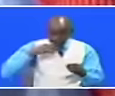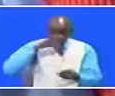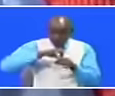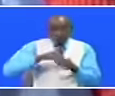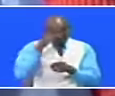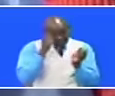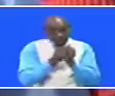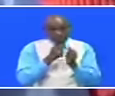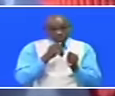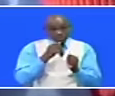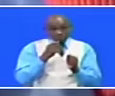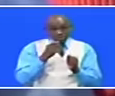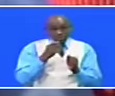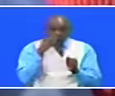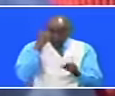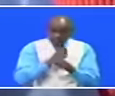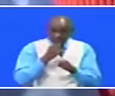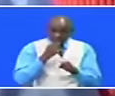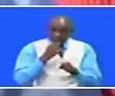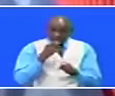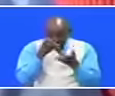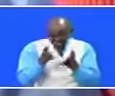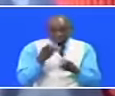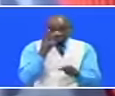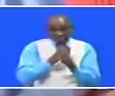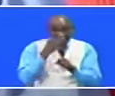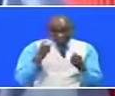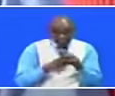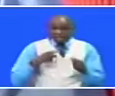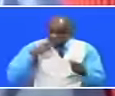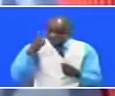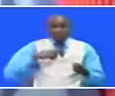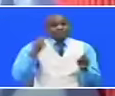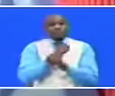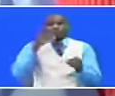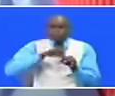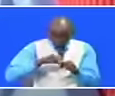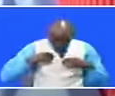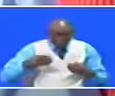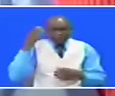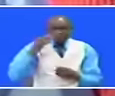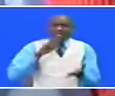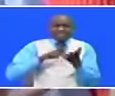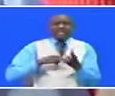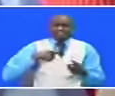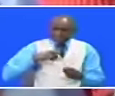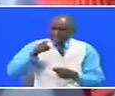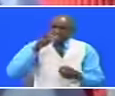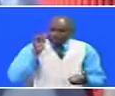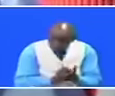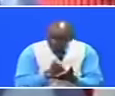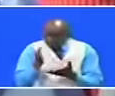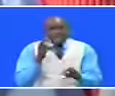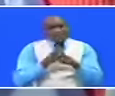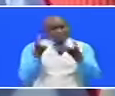hii 2013 katikati. Sasa wameniambia siwezi piga kula. Kwa nini na mimi nilirudi huko tena nikaangaliwa